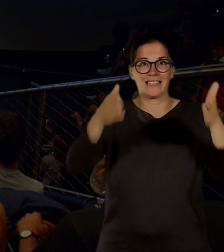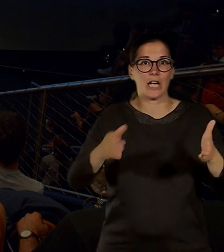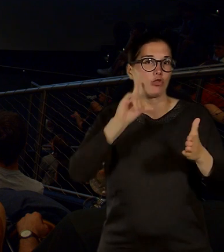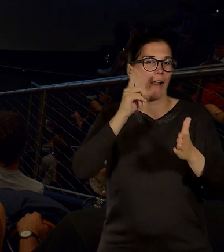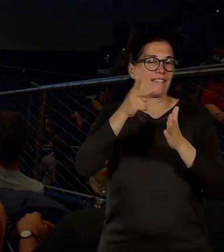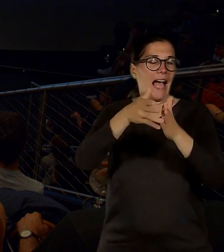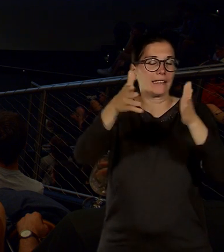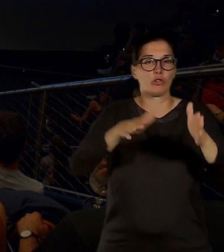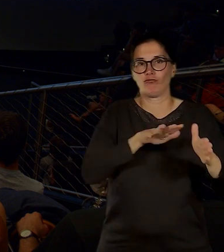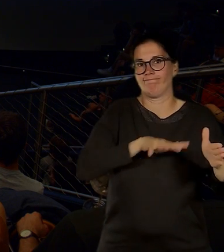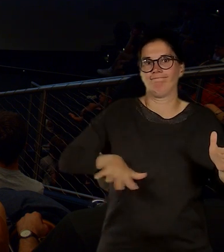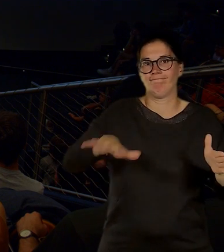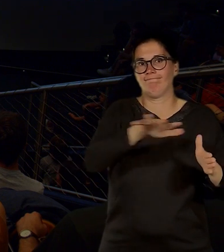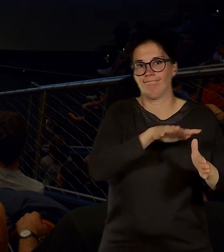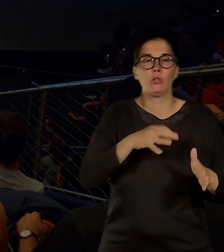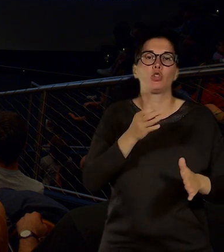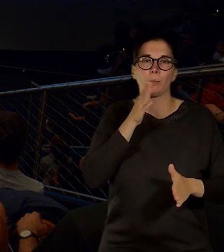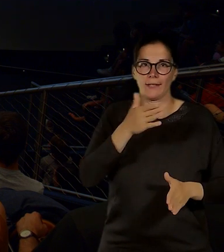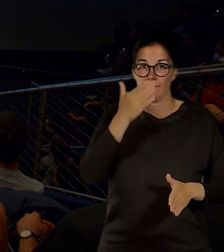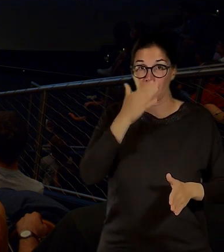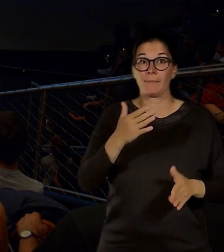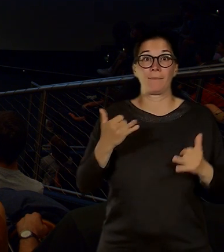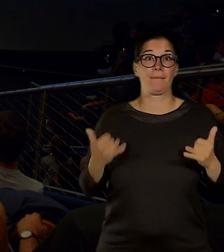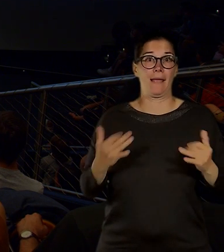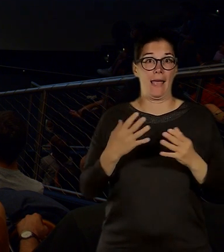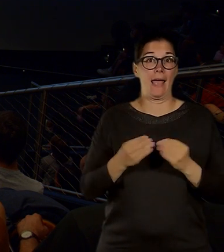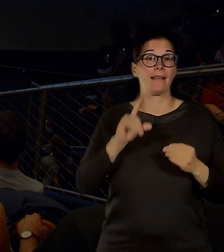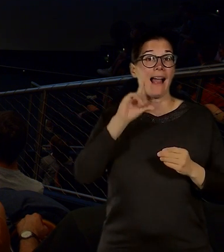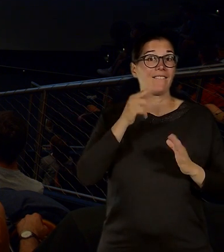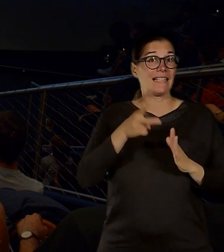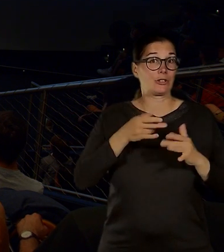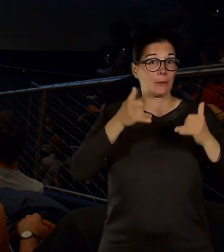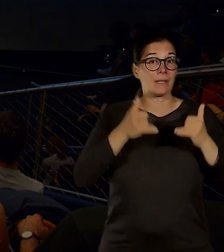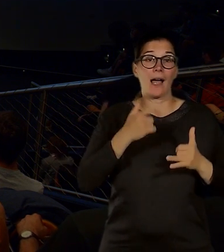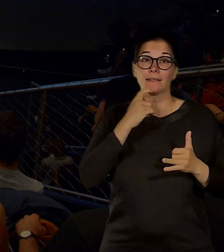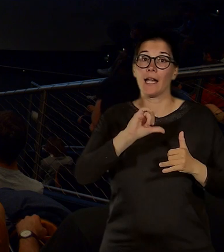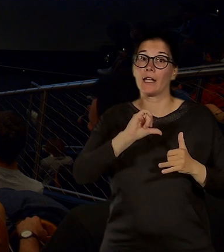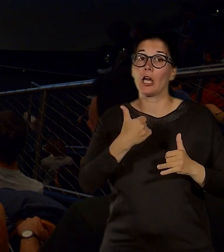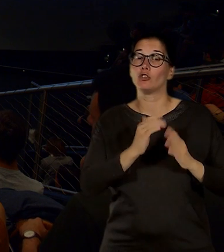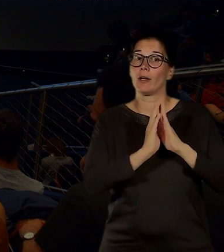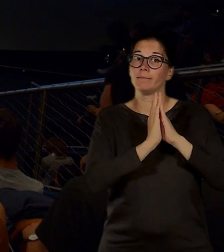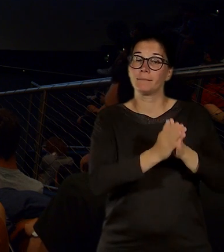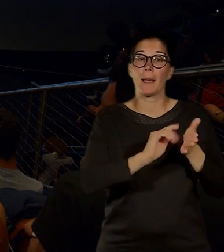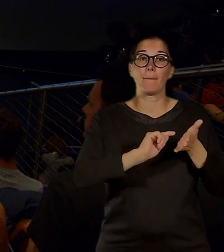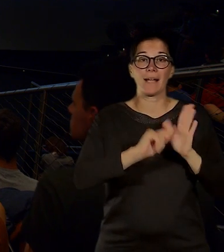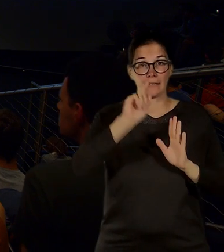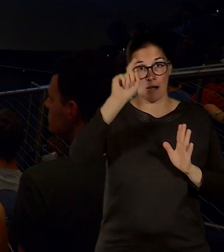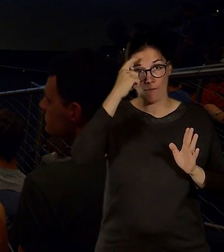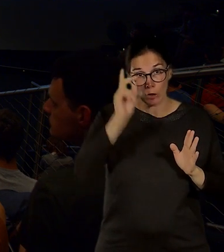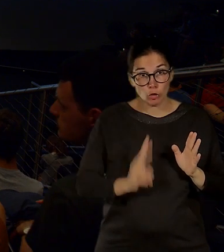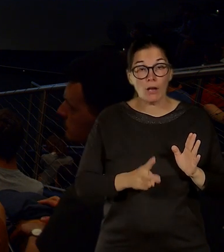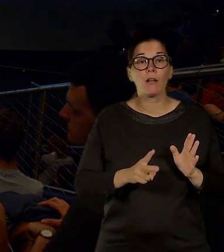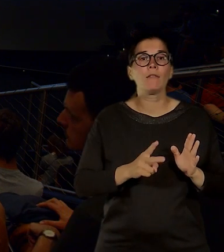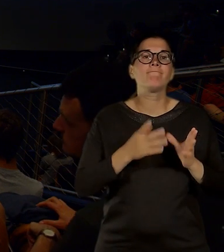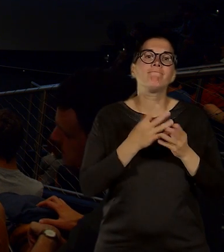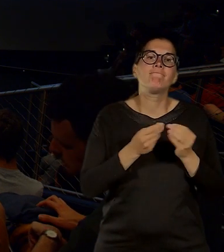nádraží. A když už mluvíme o Pražském hlavním nádraží, já bych ještě Petra Hlaváčka poprosil o krátké shrnutí toho, co